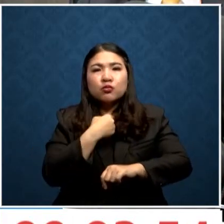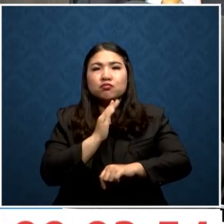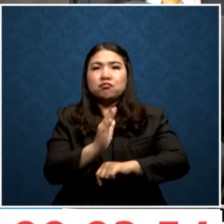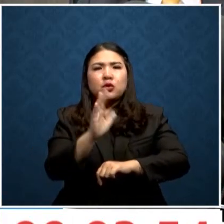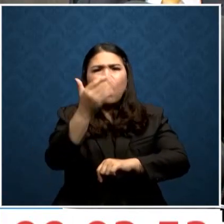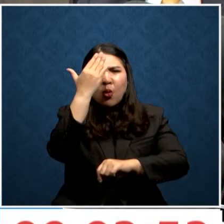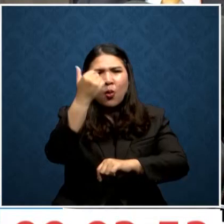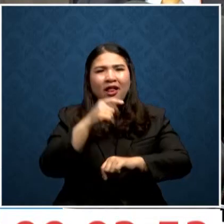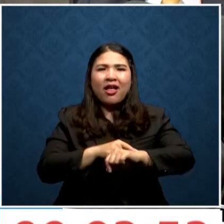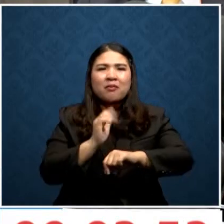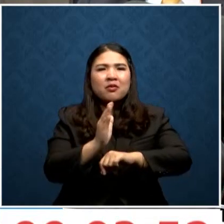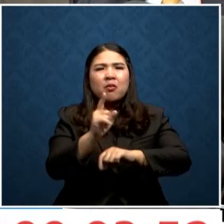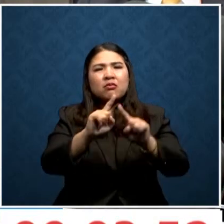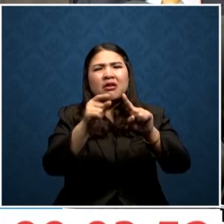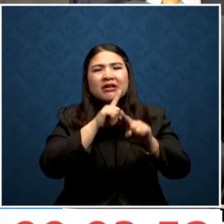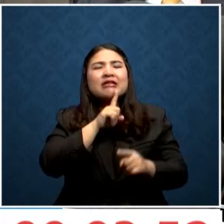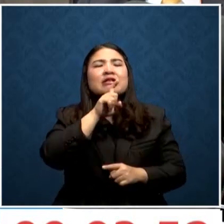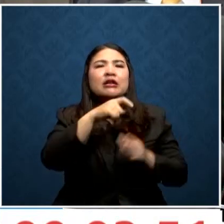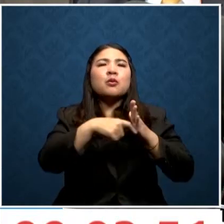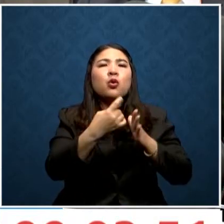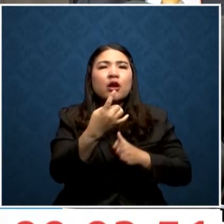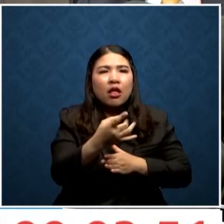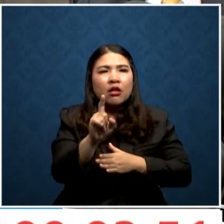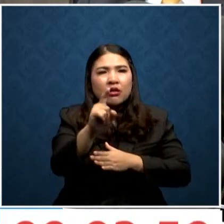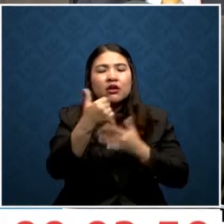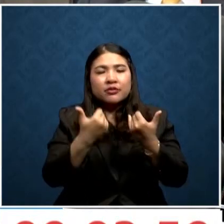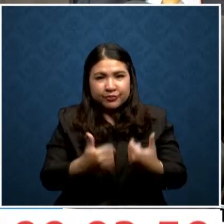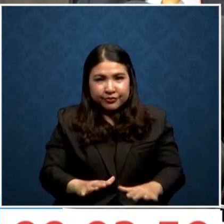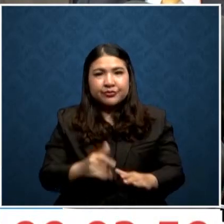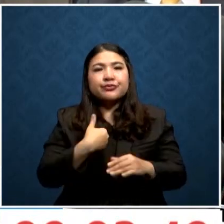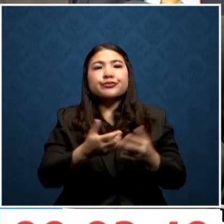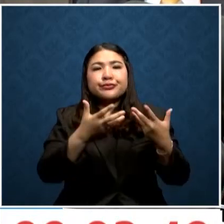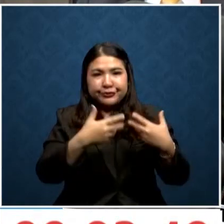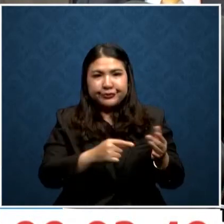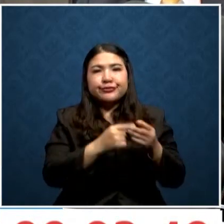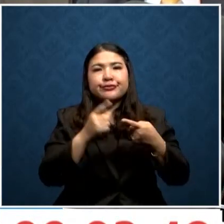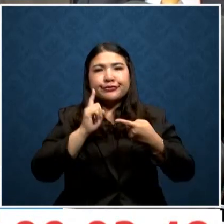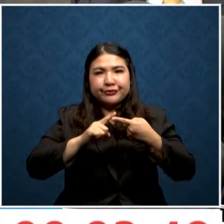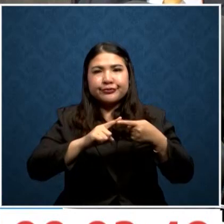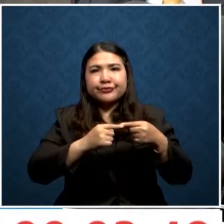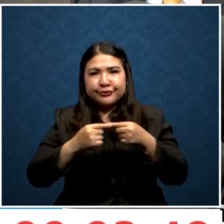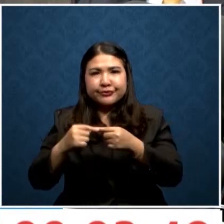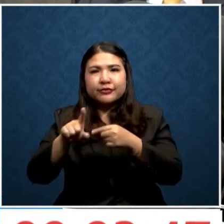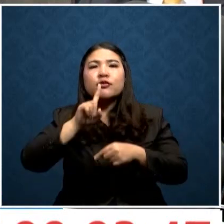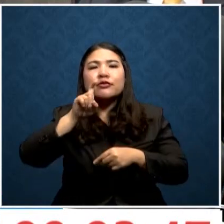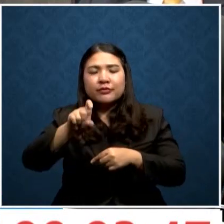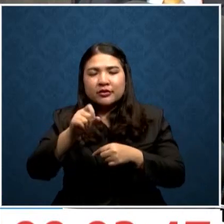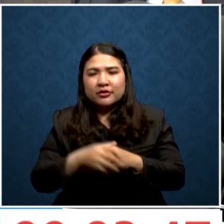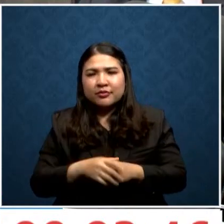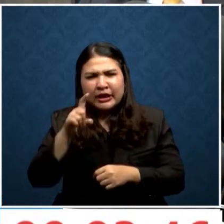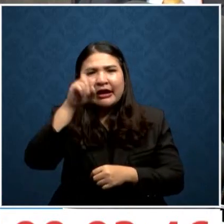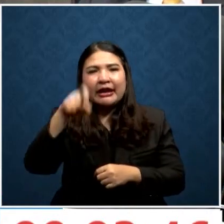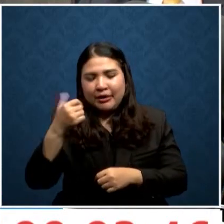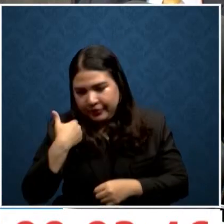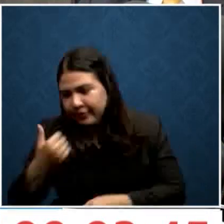าเหตุใดได้มีการสอบถามผู้ที่ส่งด้วยหรือไม่นะครับแล้วก็อีกประการนึงครับเป็นข้อสังเกตแล้วก็ผมคิดว่าอาจ